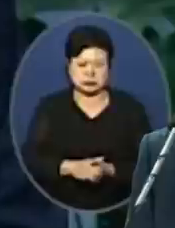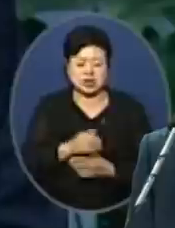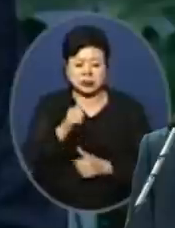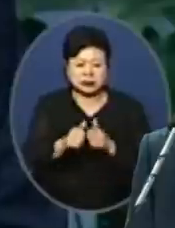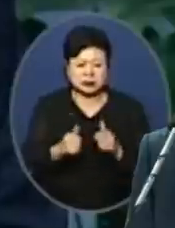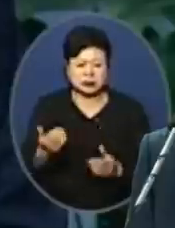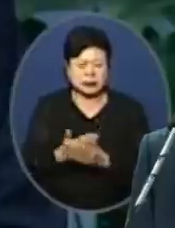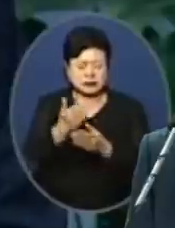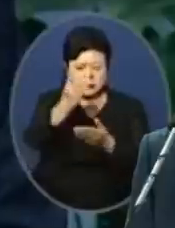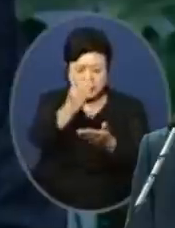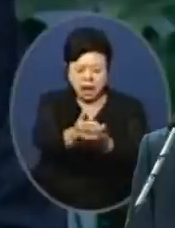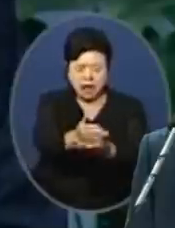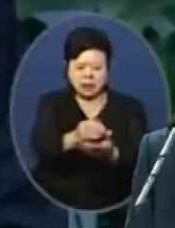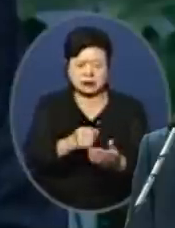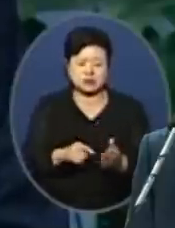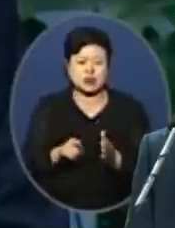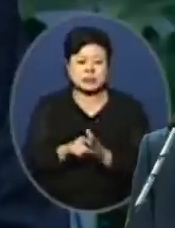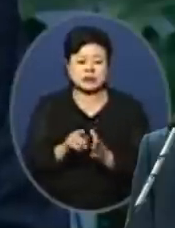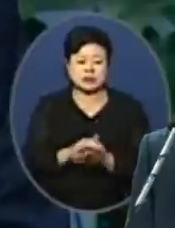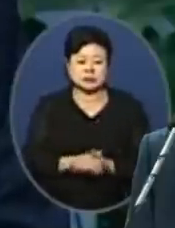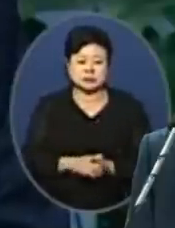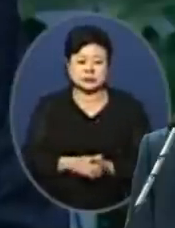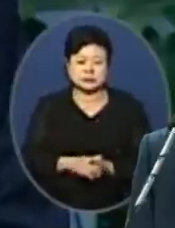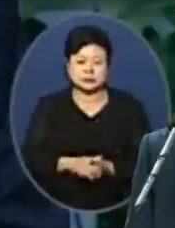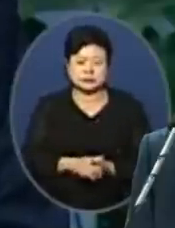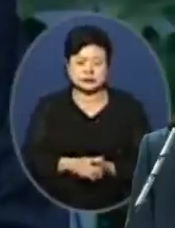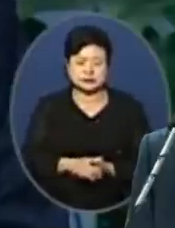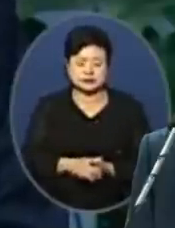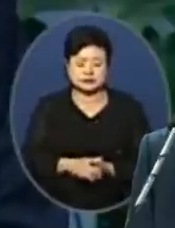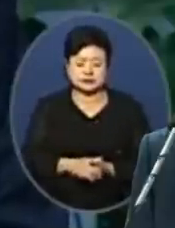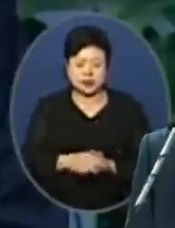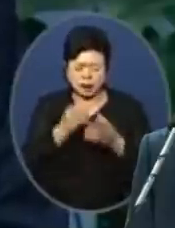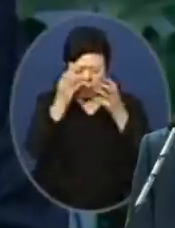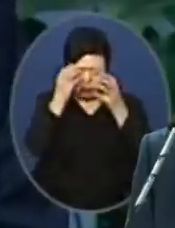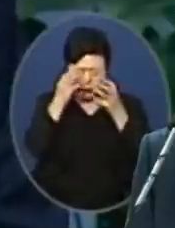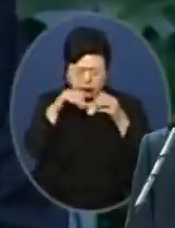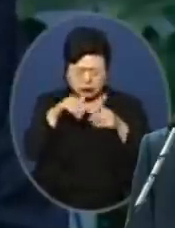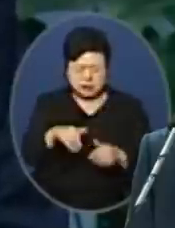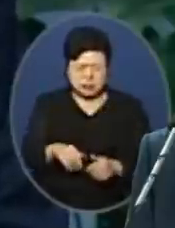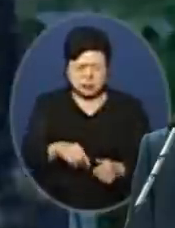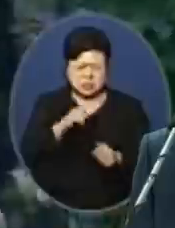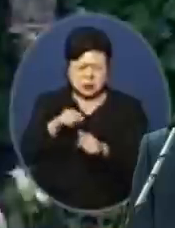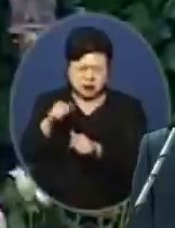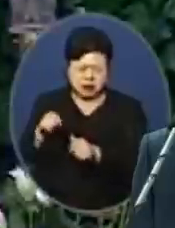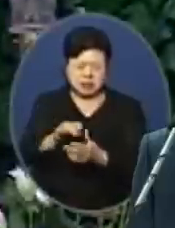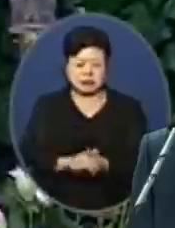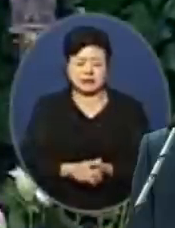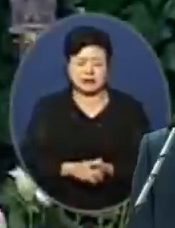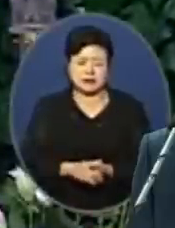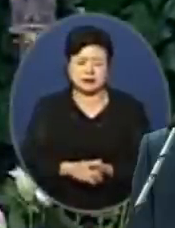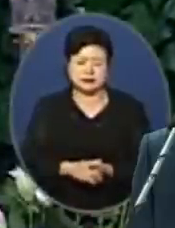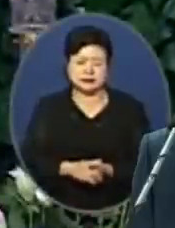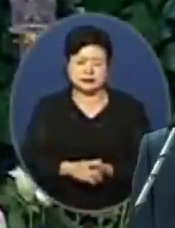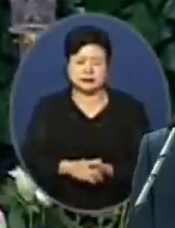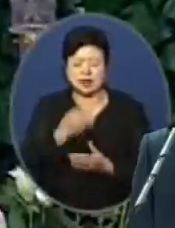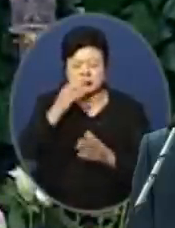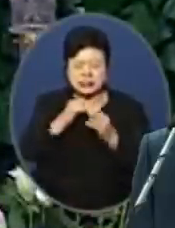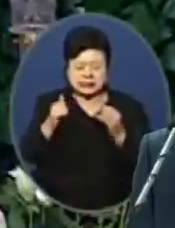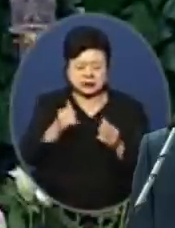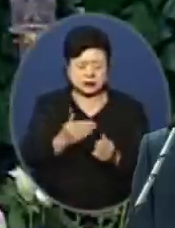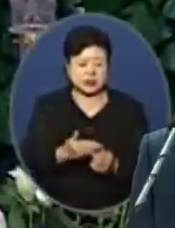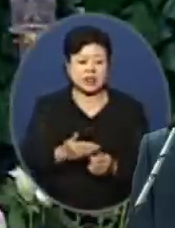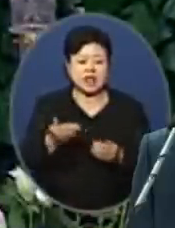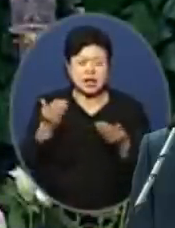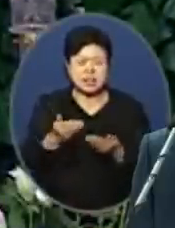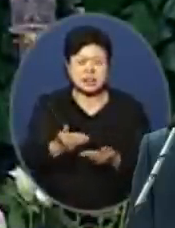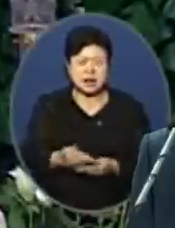자손이 번창하지 못하게 하기 위해서 너무나 고된 일을 시켰지. 출애굽기 1장 13절 14절을 보면 이스라엘 자손에게